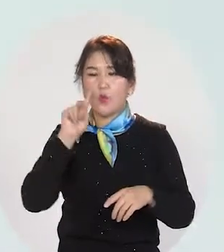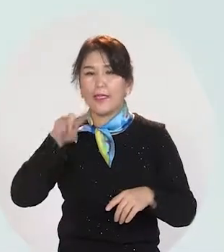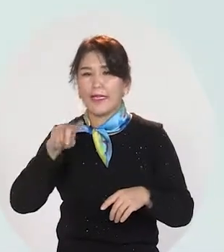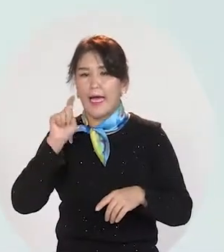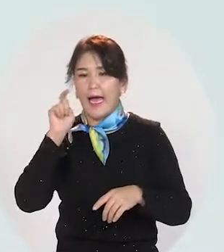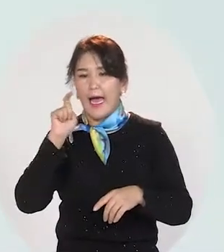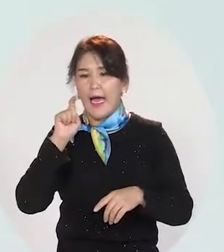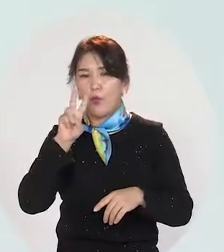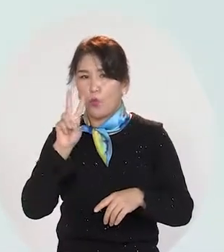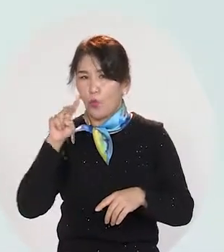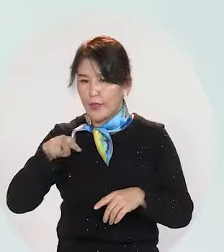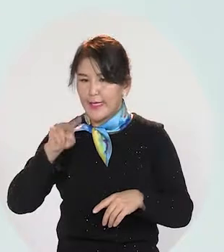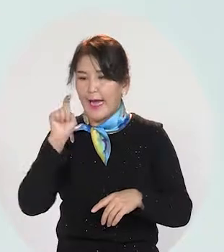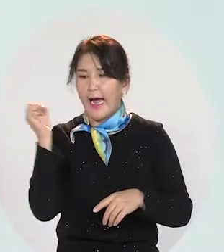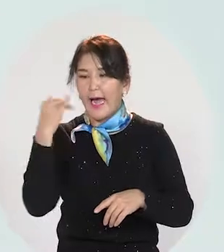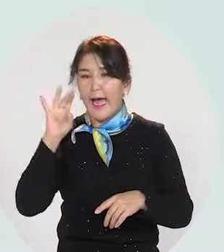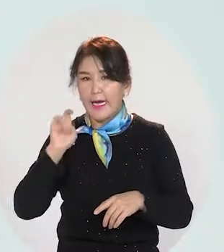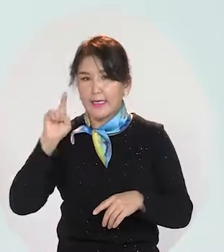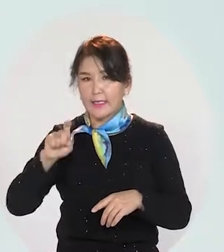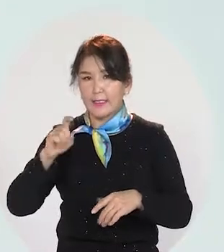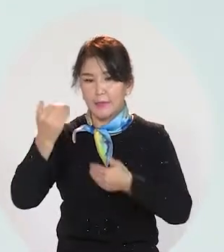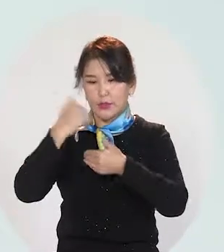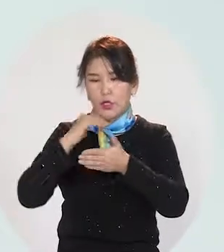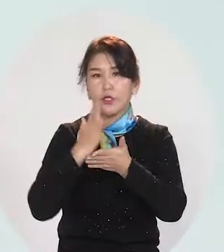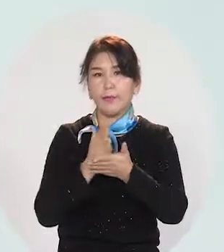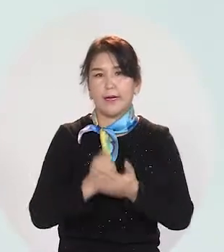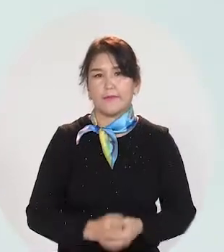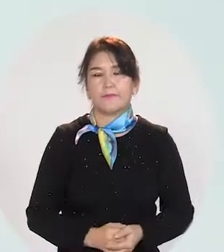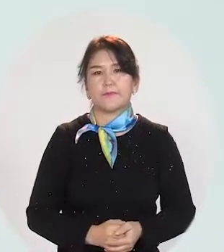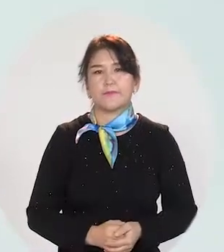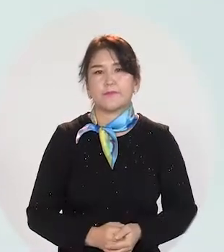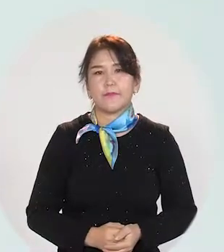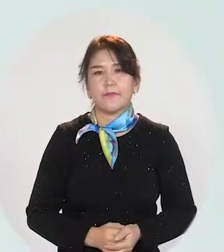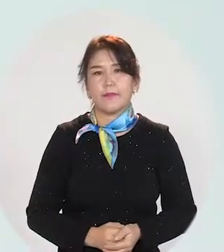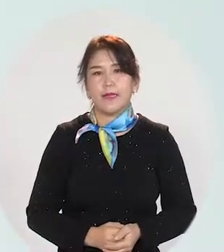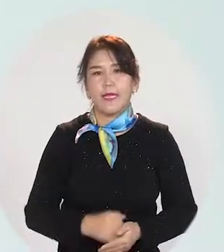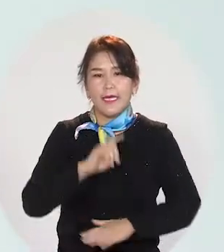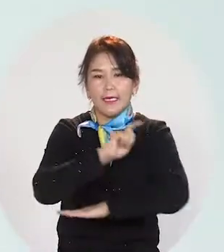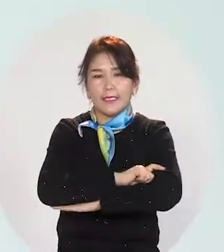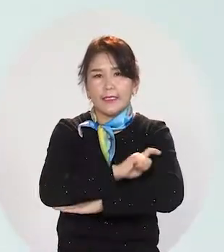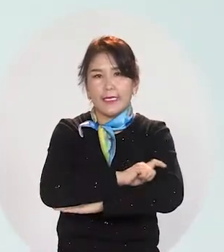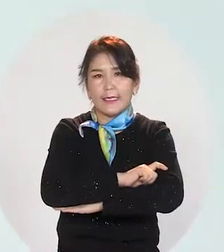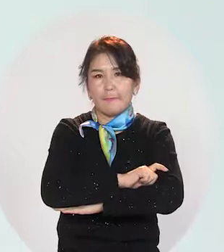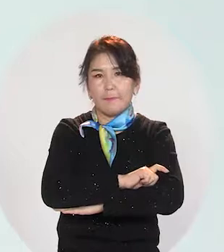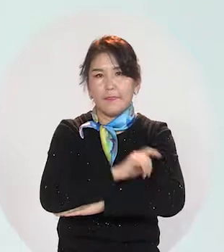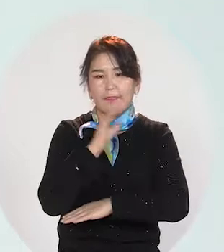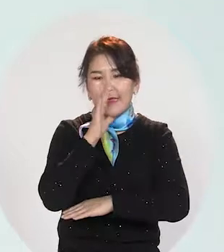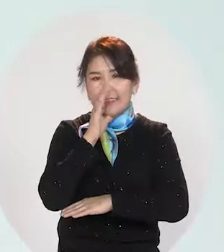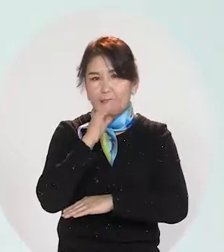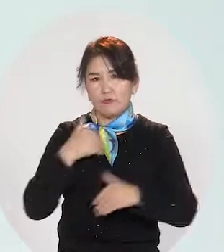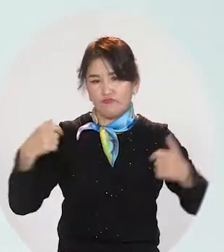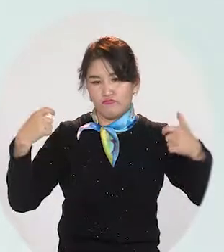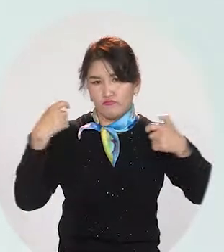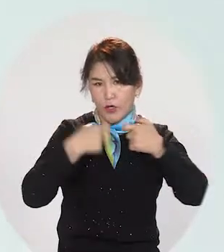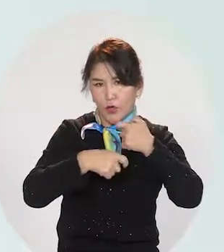оролцуулахгүй байх, таслахгүй байх гэдэг сөрөг үзэгдлүүдийг бид нар ойлгочихно. А гэтэл хичээлд нь одоо насанд нь тохирохгүй